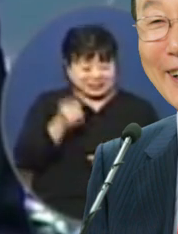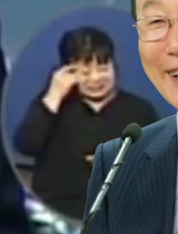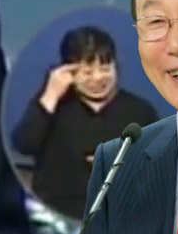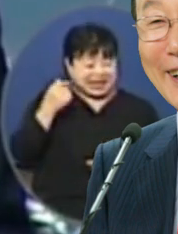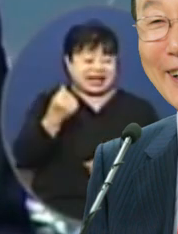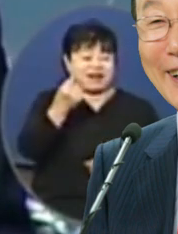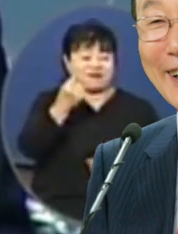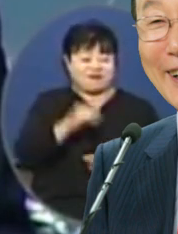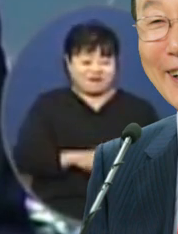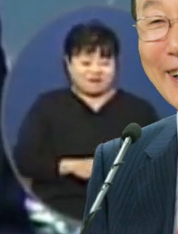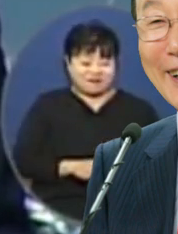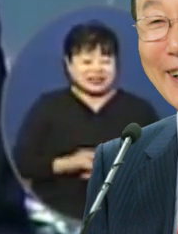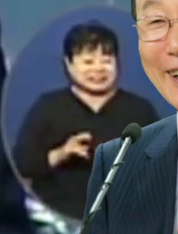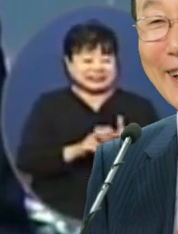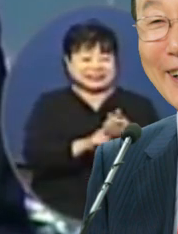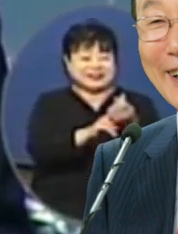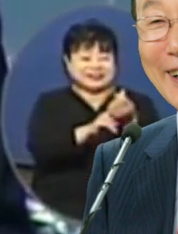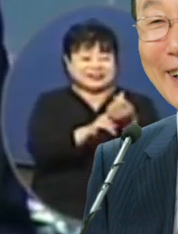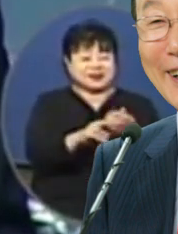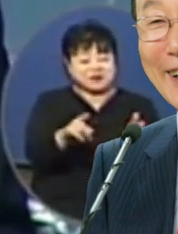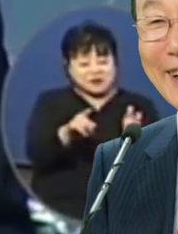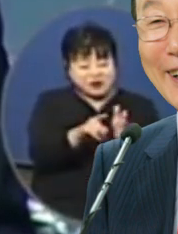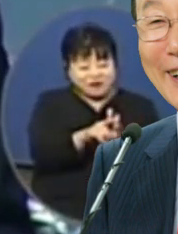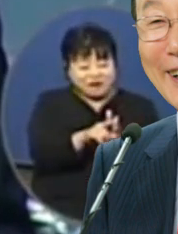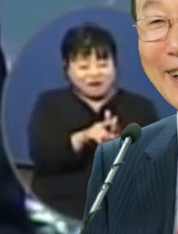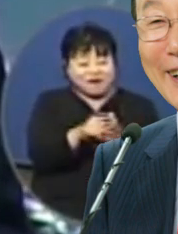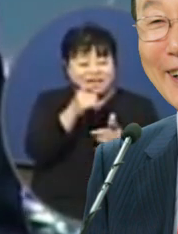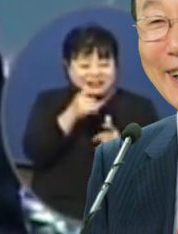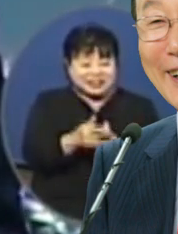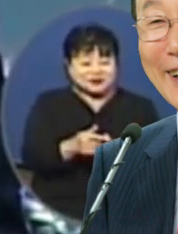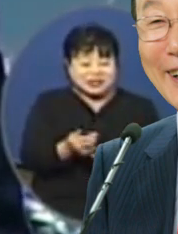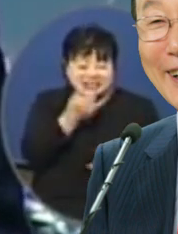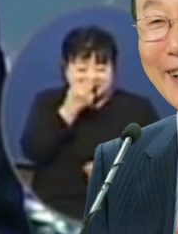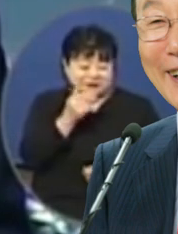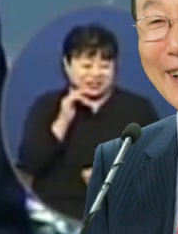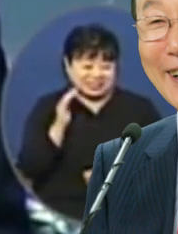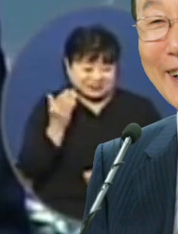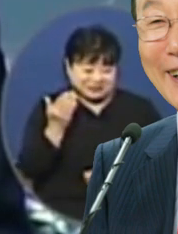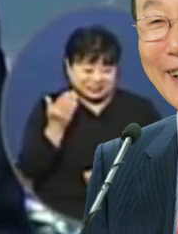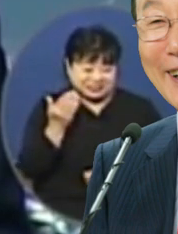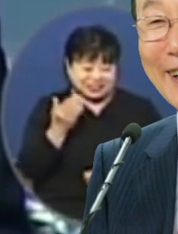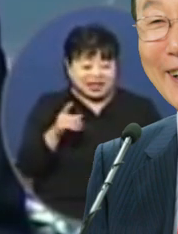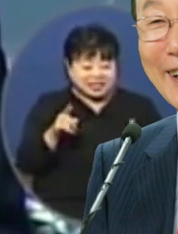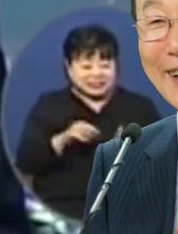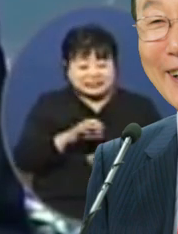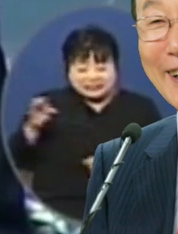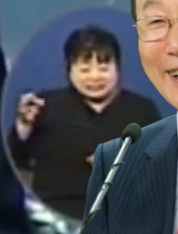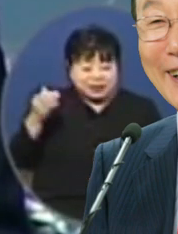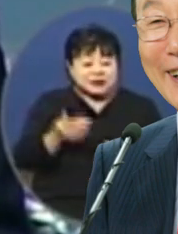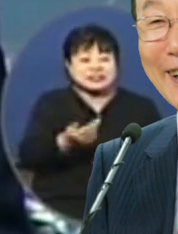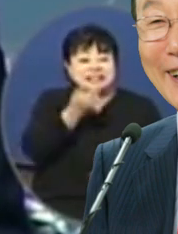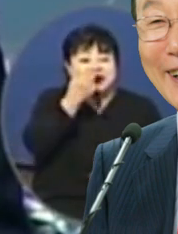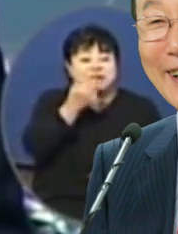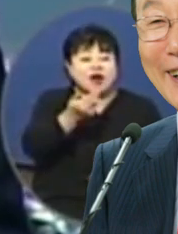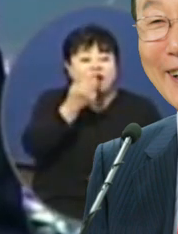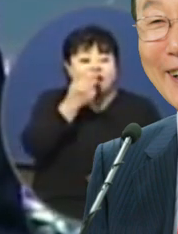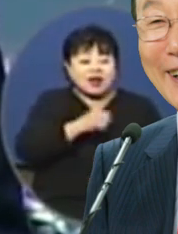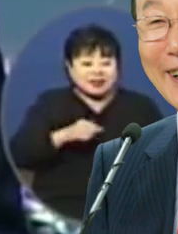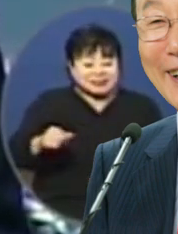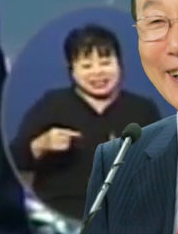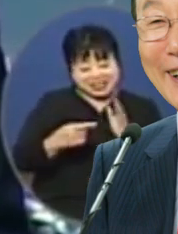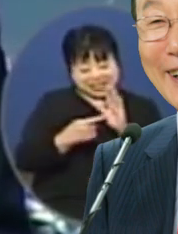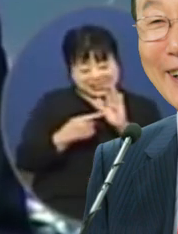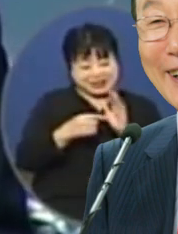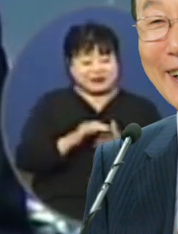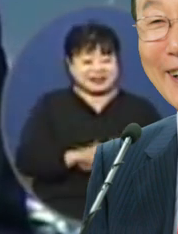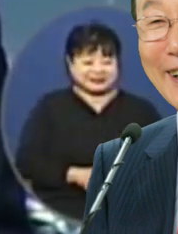상상하고 그 기적을 믿고 예수님이 나의 생명이라고 시인하면 그 생명의 역사가 일어나기